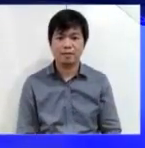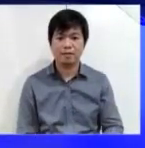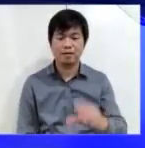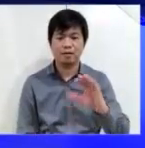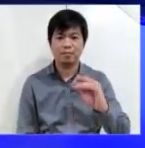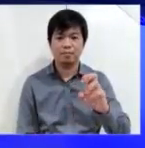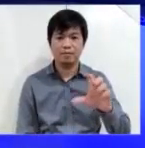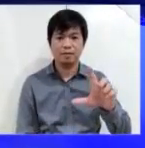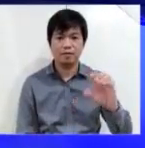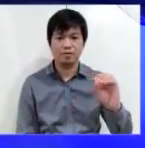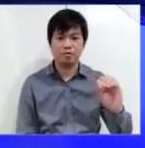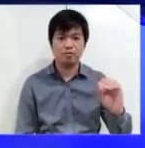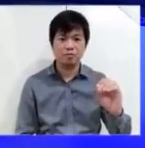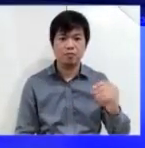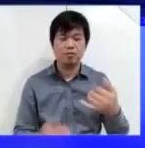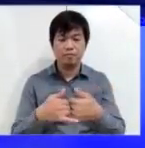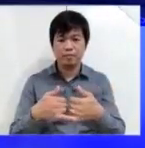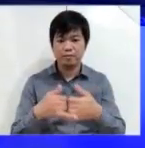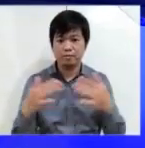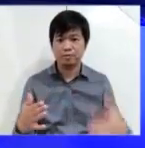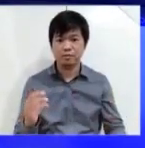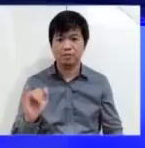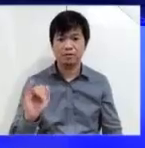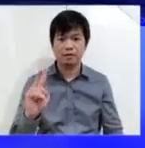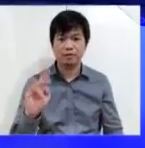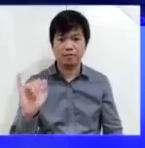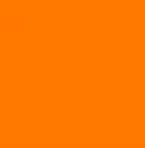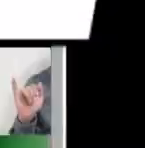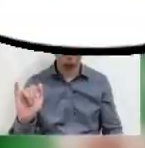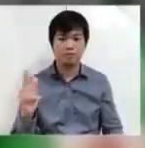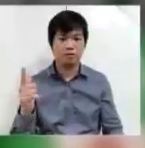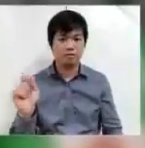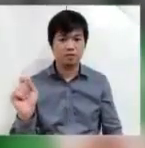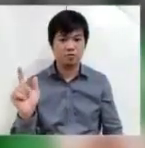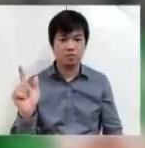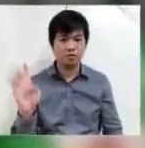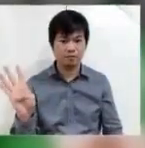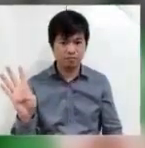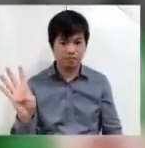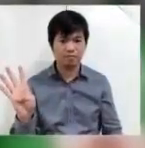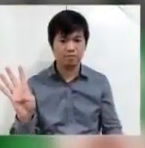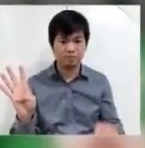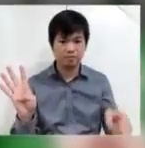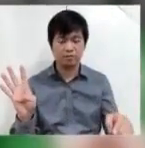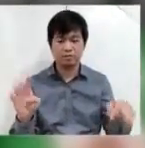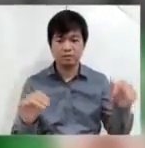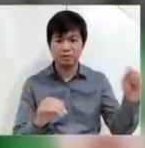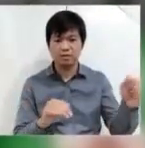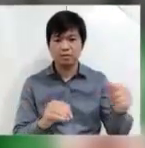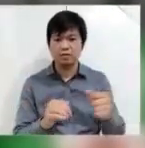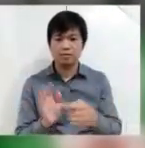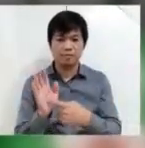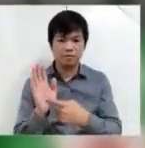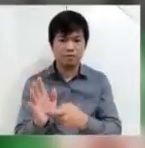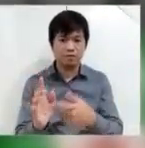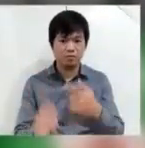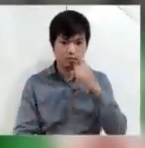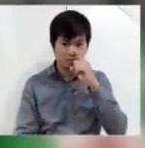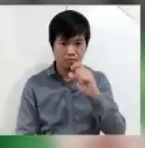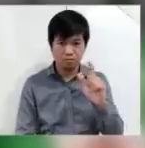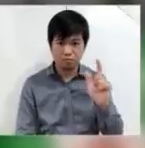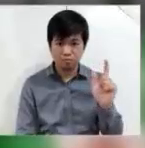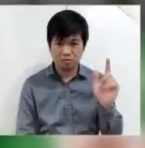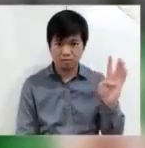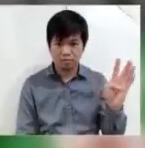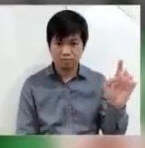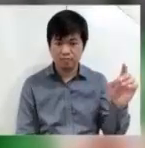Ivy Laksina para sa 2024 PBL season. Nagpakita ng matinding versatility ang 24-year-old para sa Cargo Movers, kung